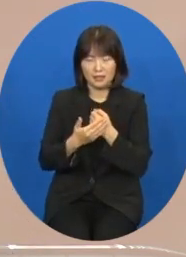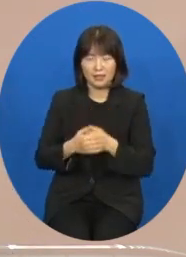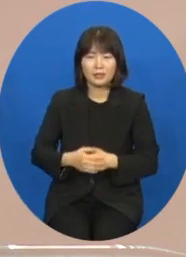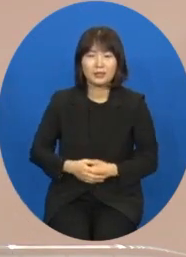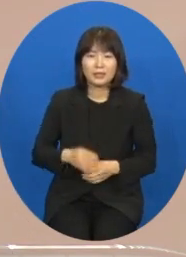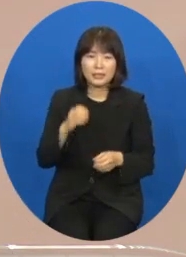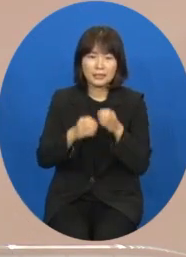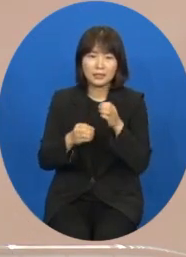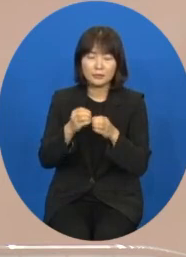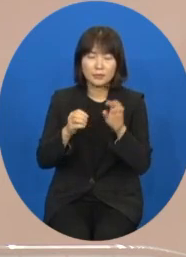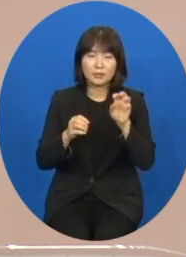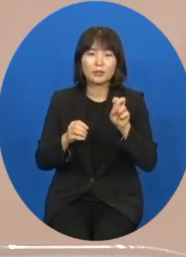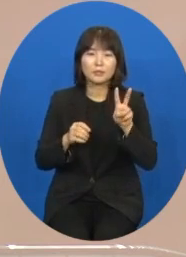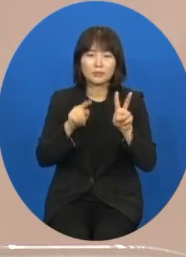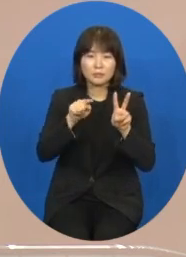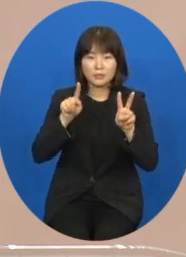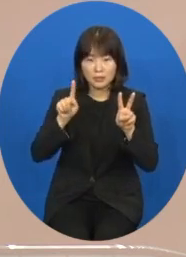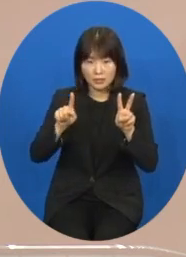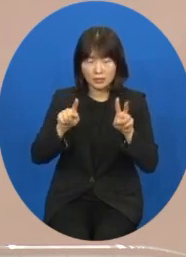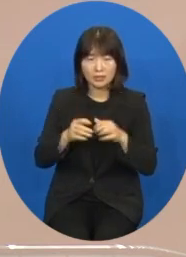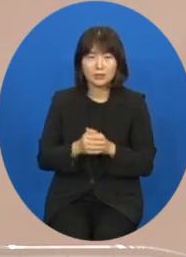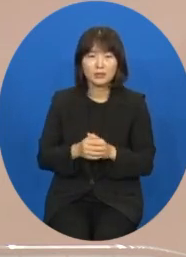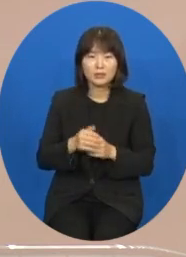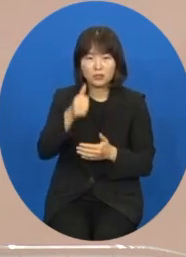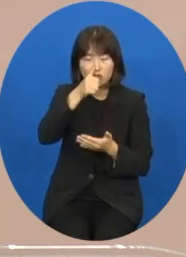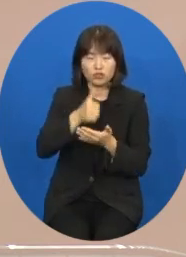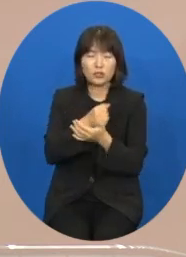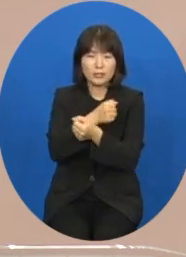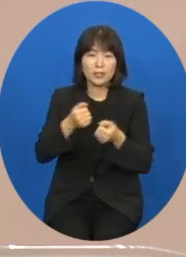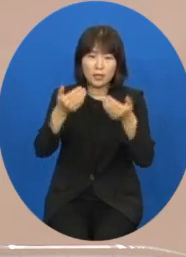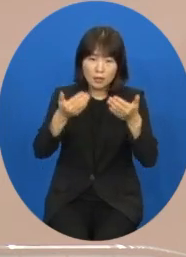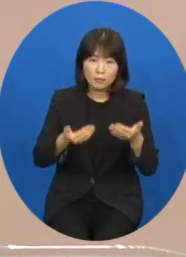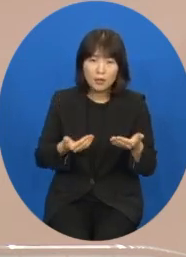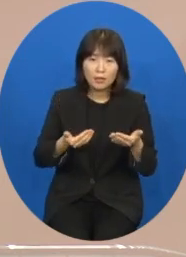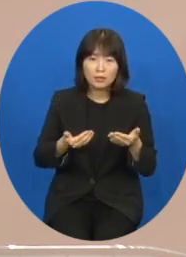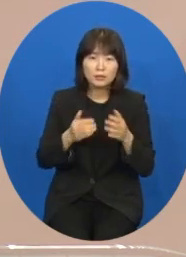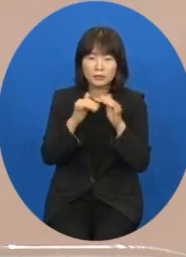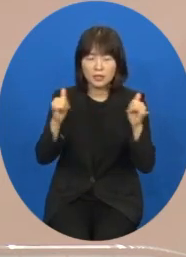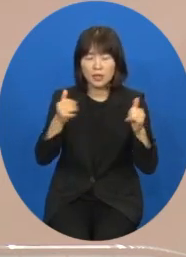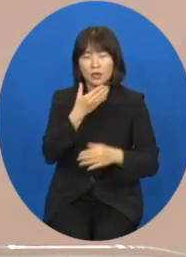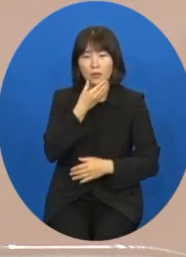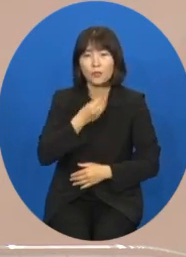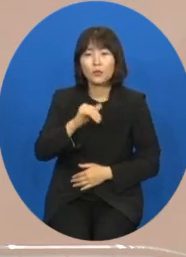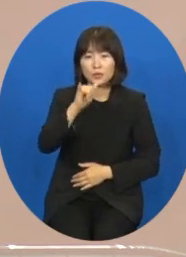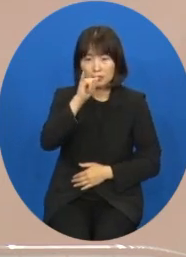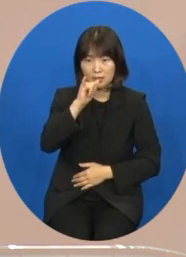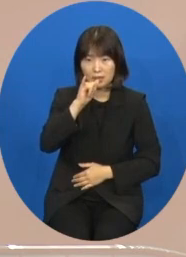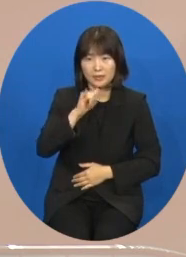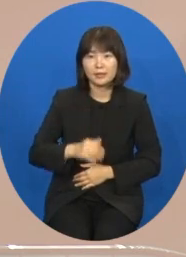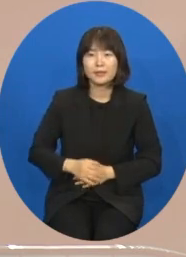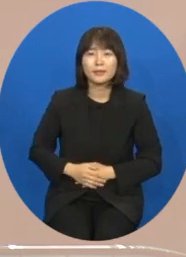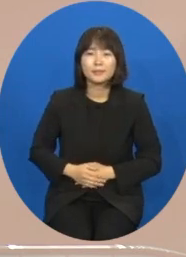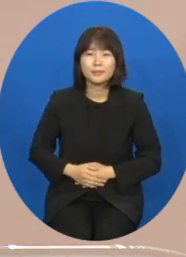시편 32편 1절에 허물의 사함을 얻고 그 죄의 가리움을 받은 자는 복이 있도다.